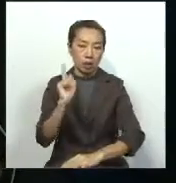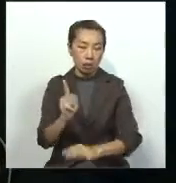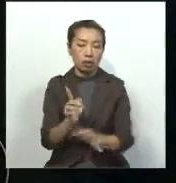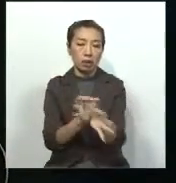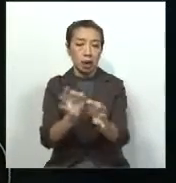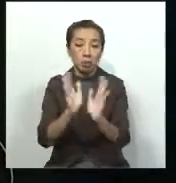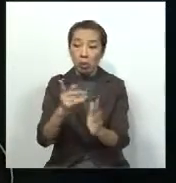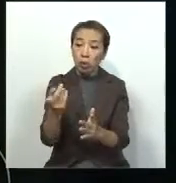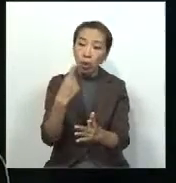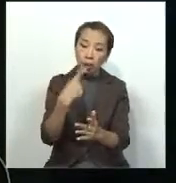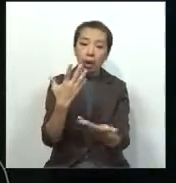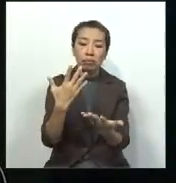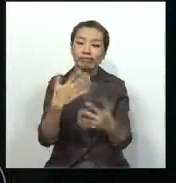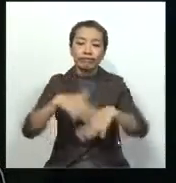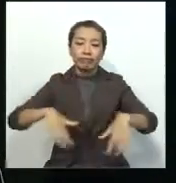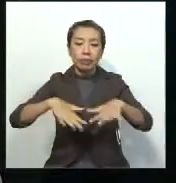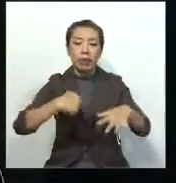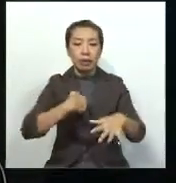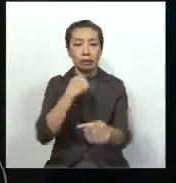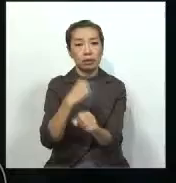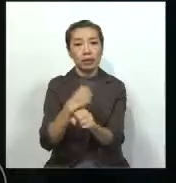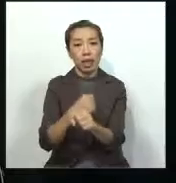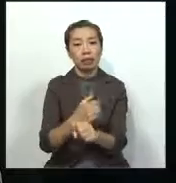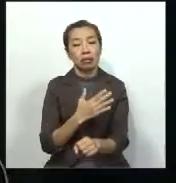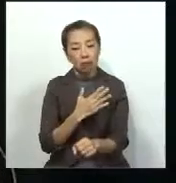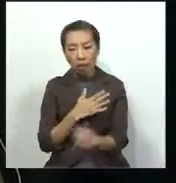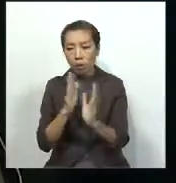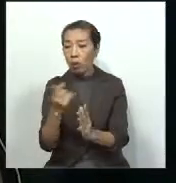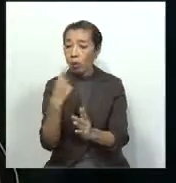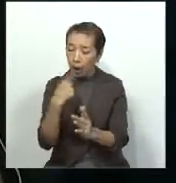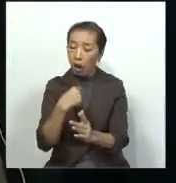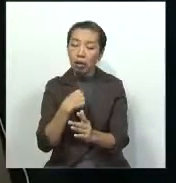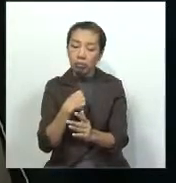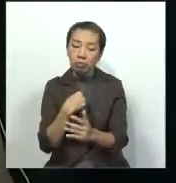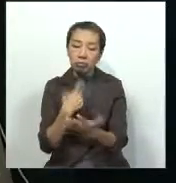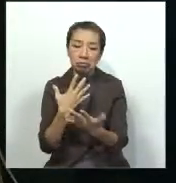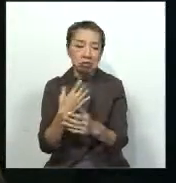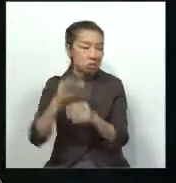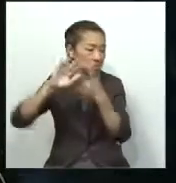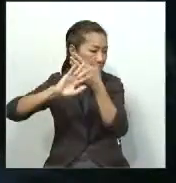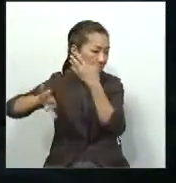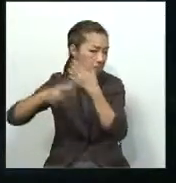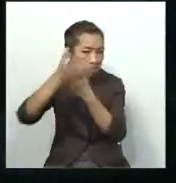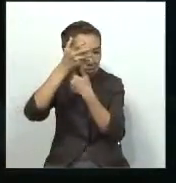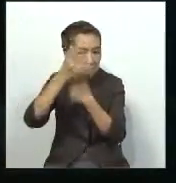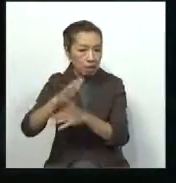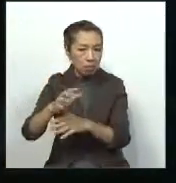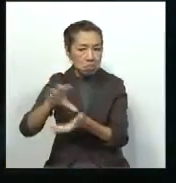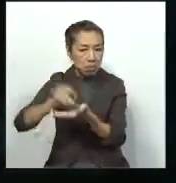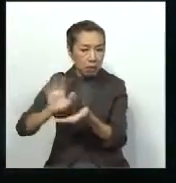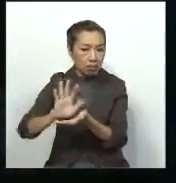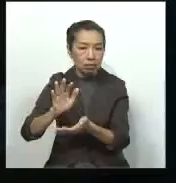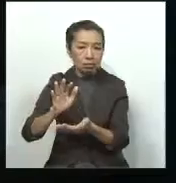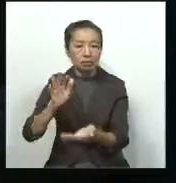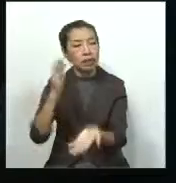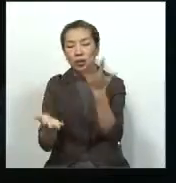โจมตีผมก็คิดว่าเป็นเรื่องปกติของการทำงานในลักษณะนี้จะไม่รับฟังความเห็นหรือจะไม่รับฟังความคิดเห็นที่จะเป็นสาระโจมตีหรือไ